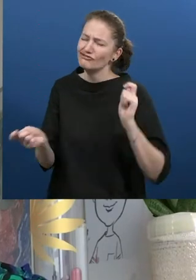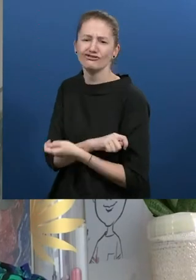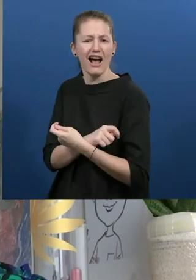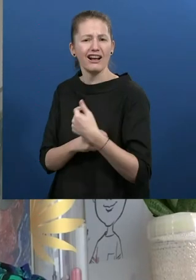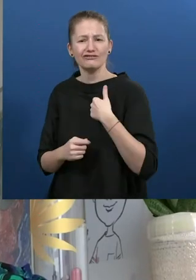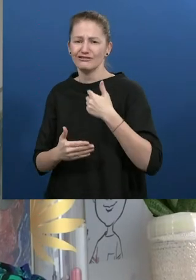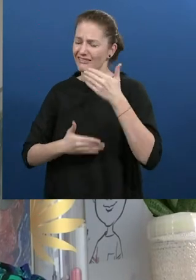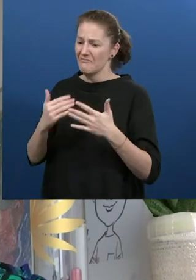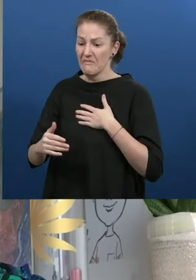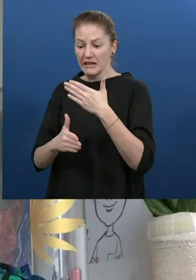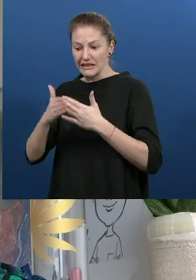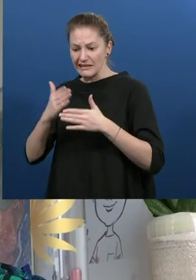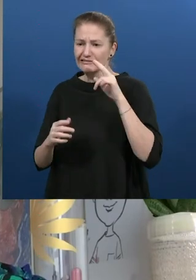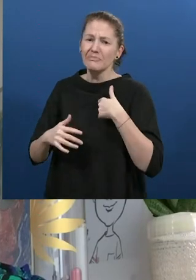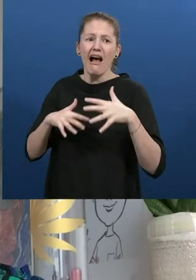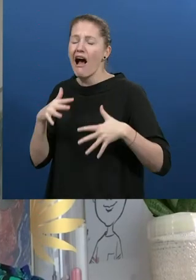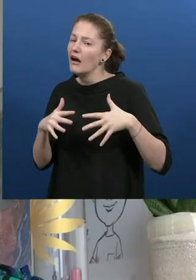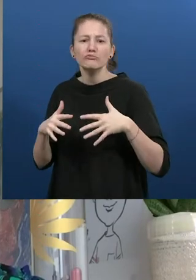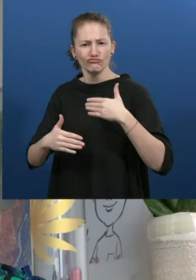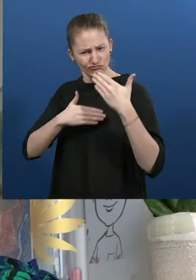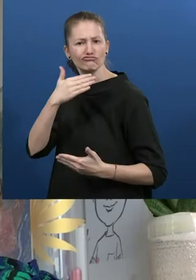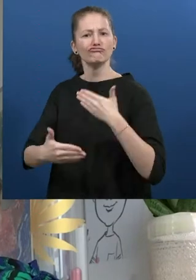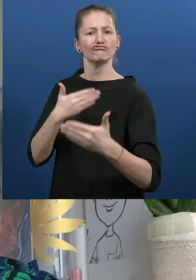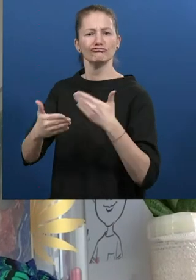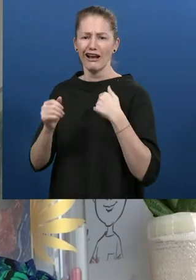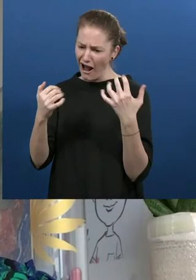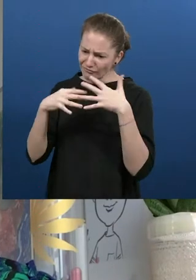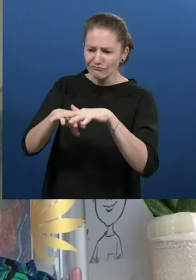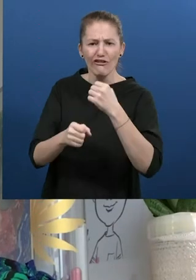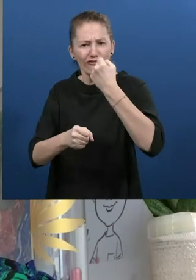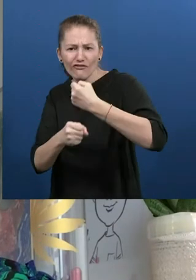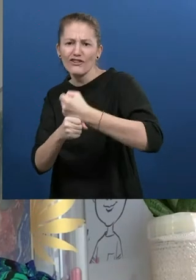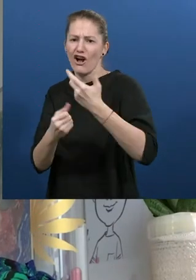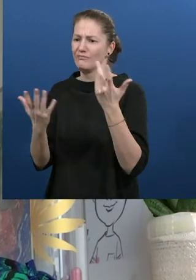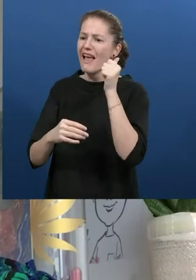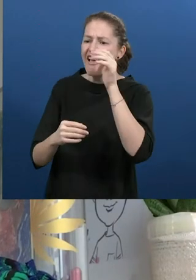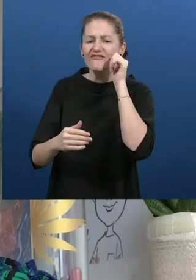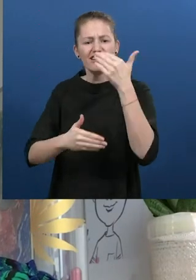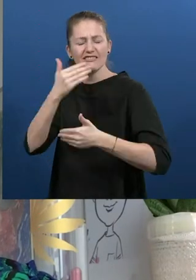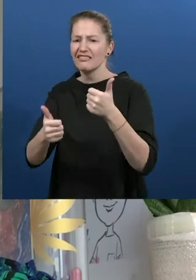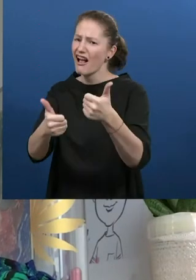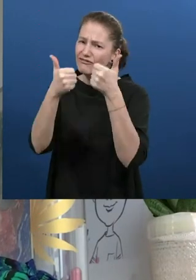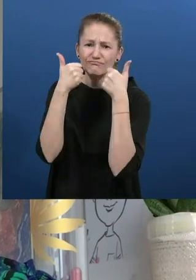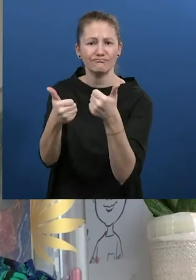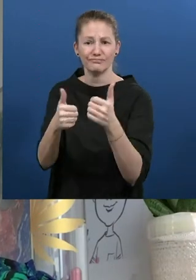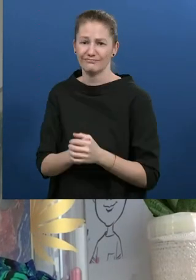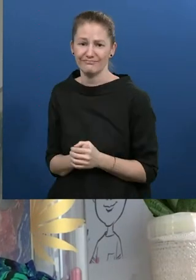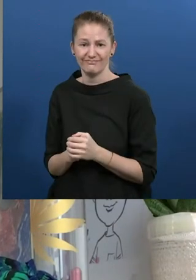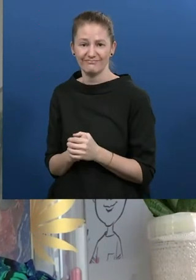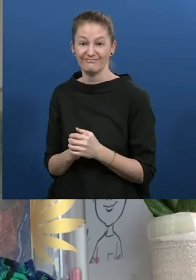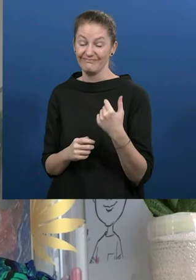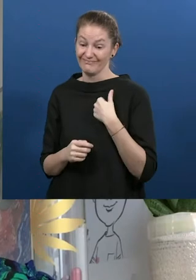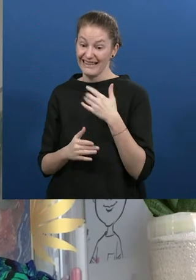mon intégration au sein de l'équipe et mon travail au quotidien. Malgré le fait que je sois devenue handicapée, des outils comme Tadeo